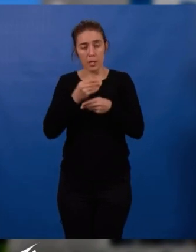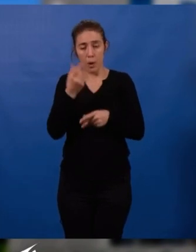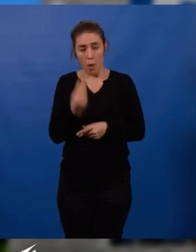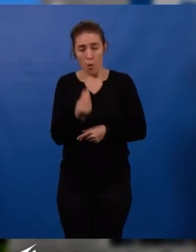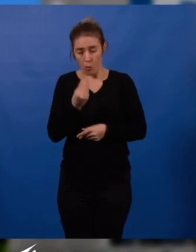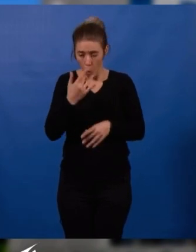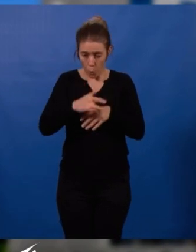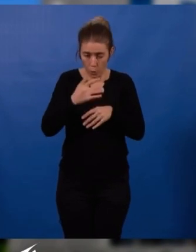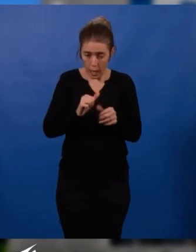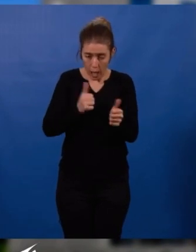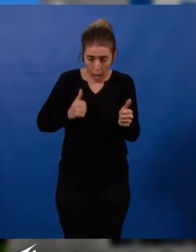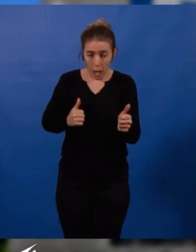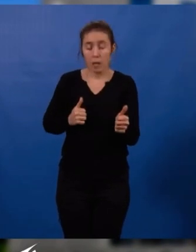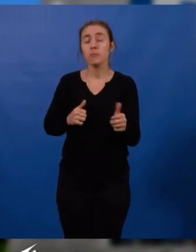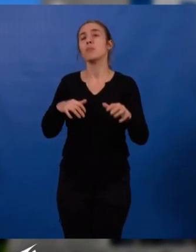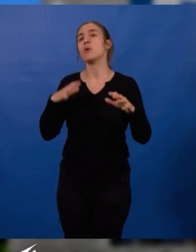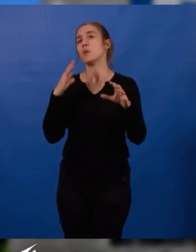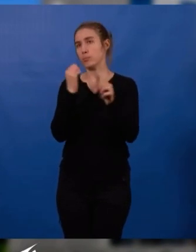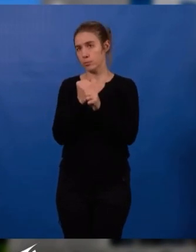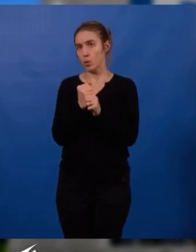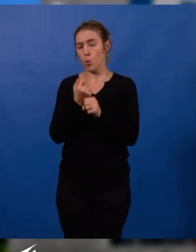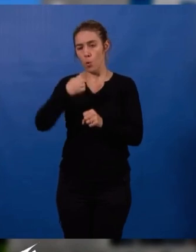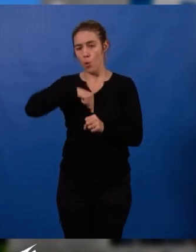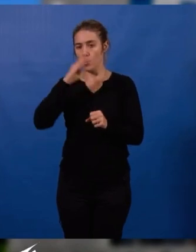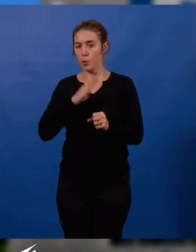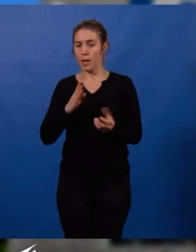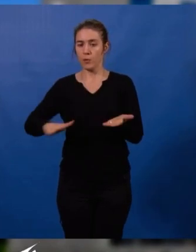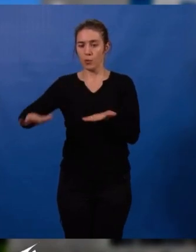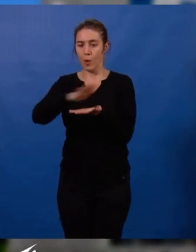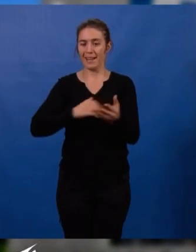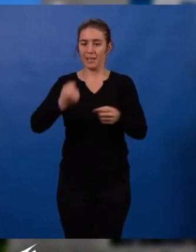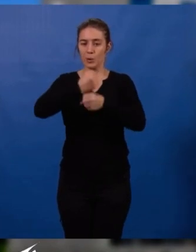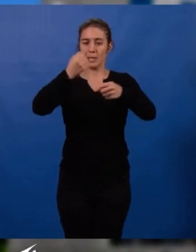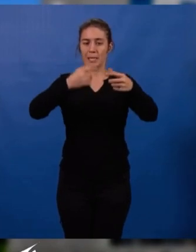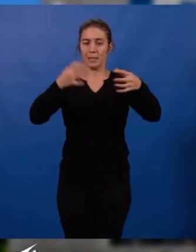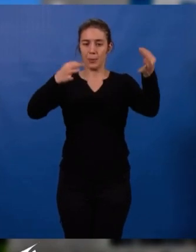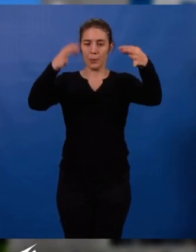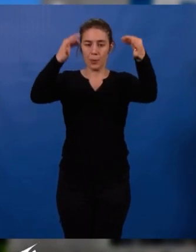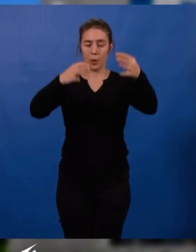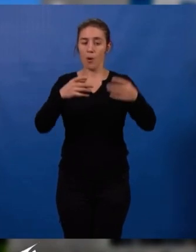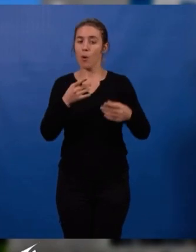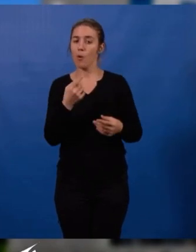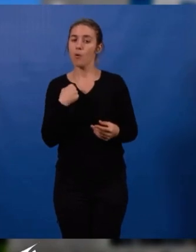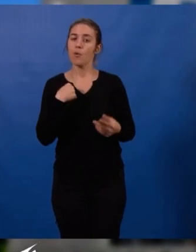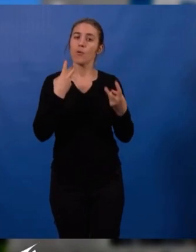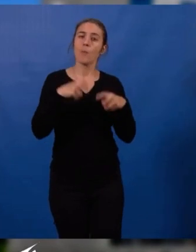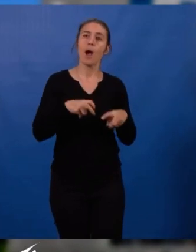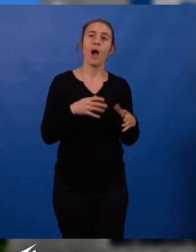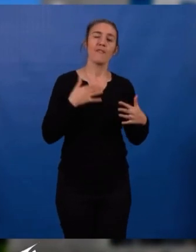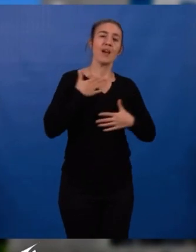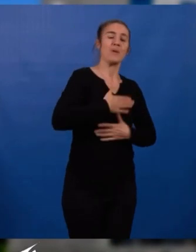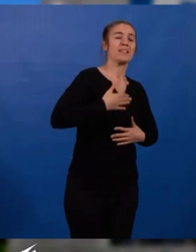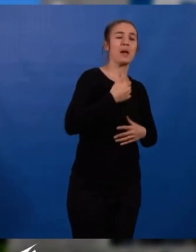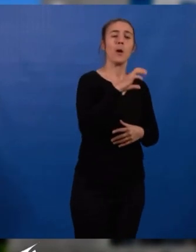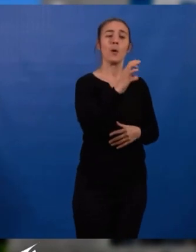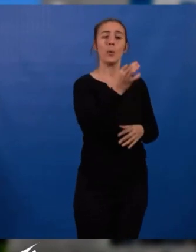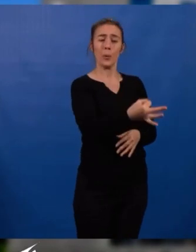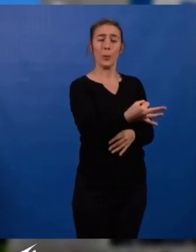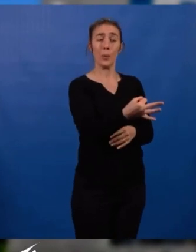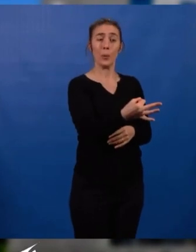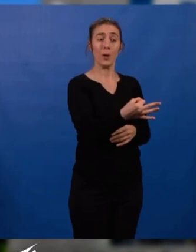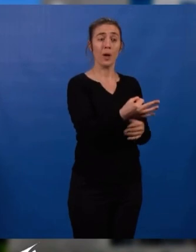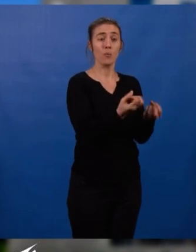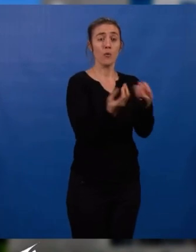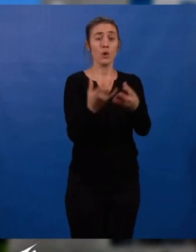enfants. En un mot, le territoire que nous devons construire refuse de faire peser les loisirs et le confort de quelques-uns sur